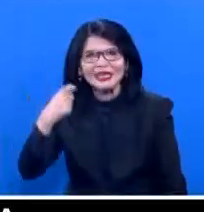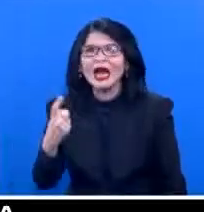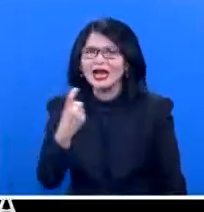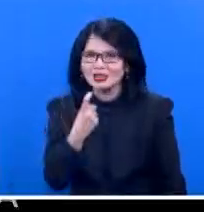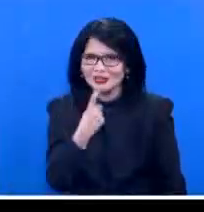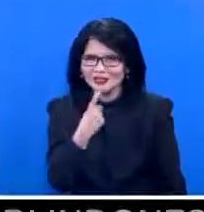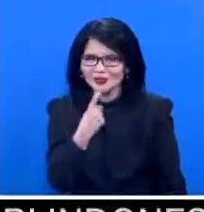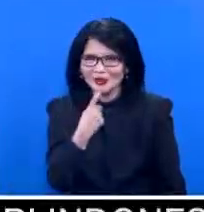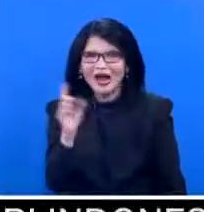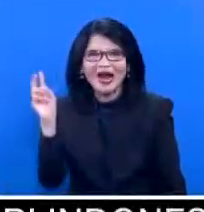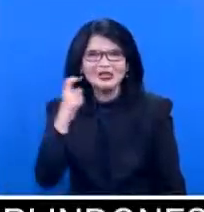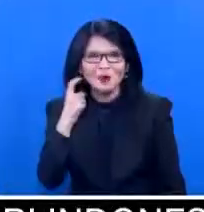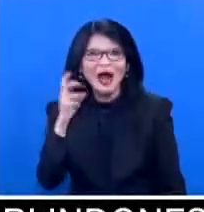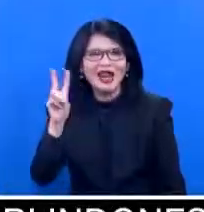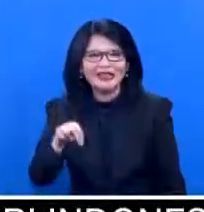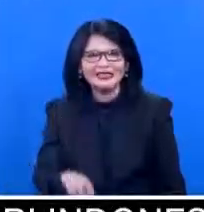yuk.